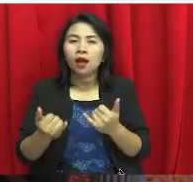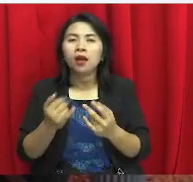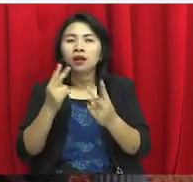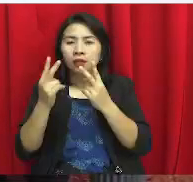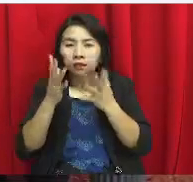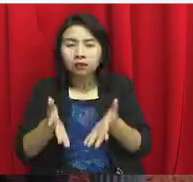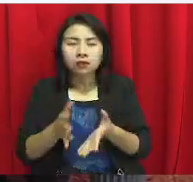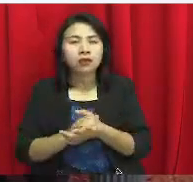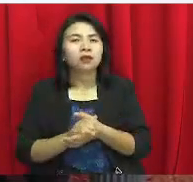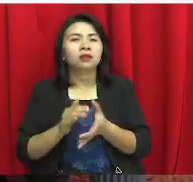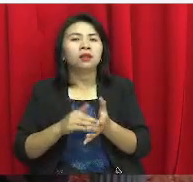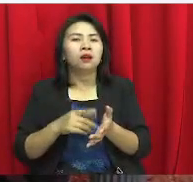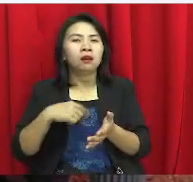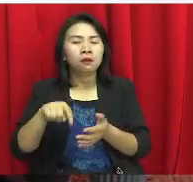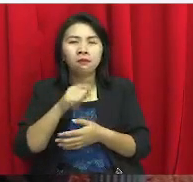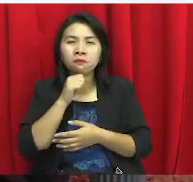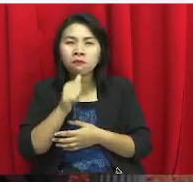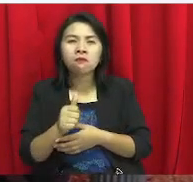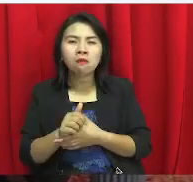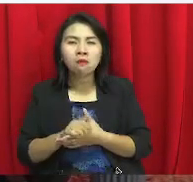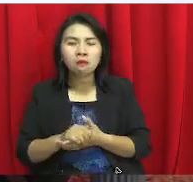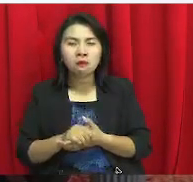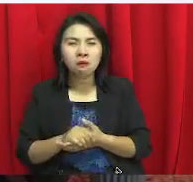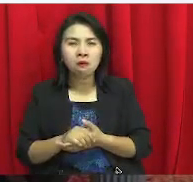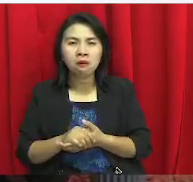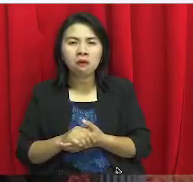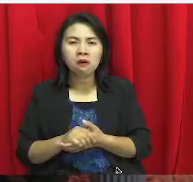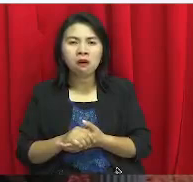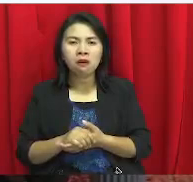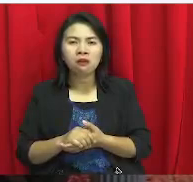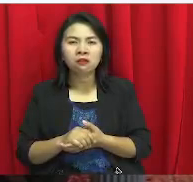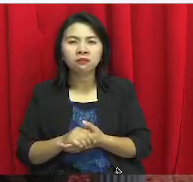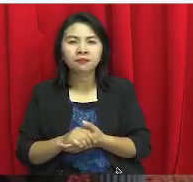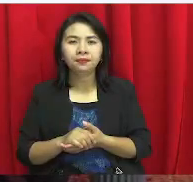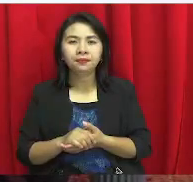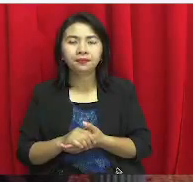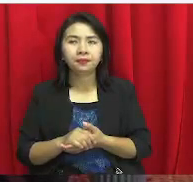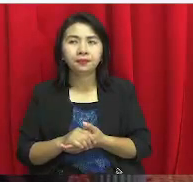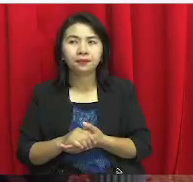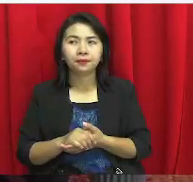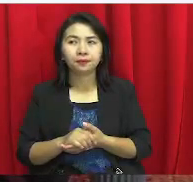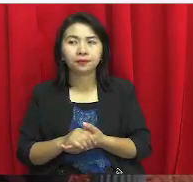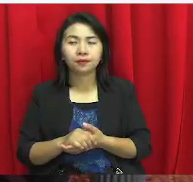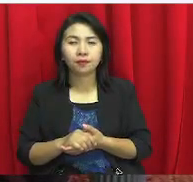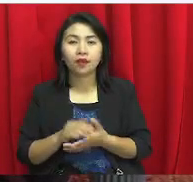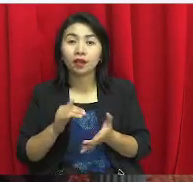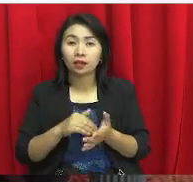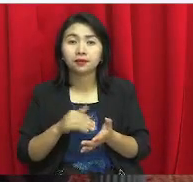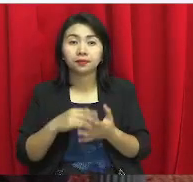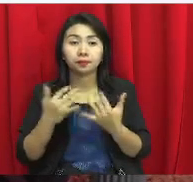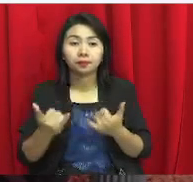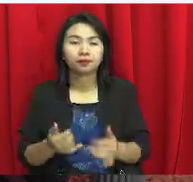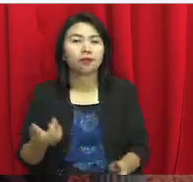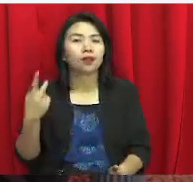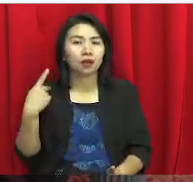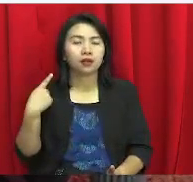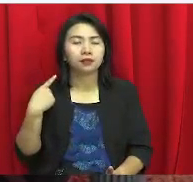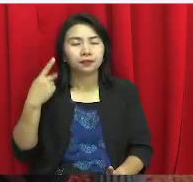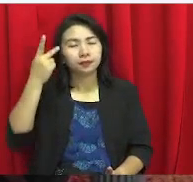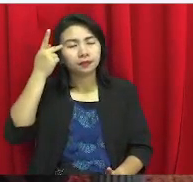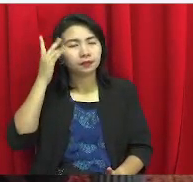sa salita ng Diyos. Now, what you'll be hearing for a few minutes, for 10 minutes time, I may share sa atin, is another